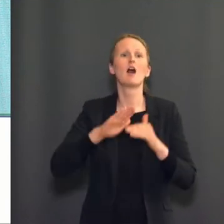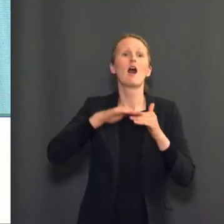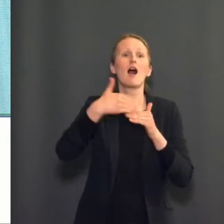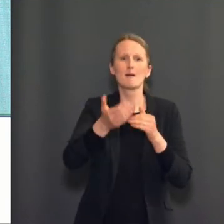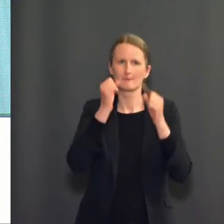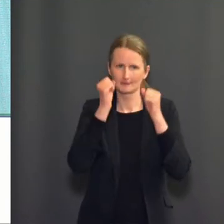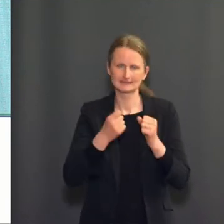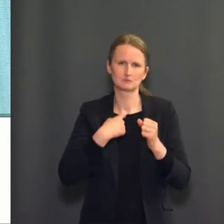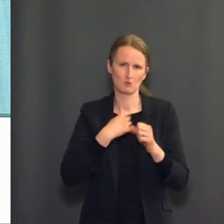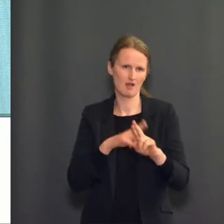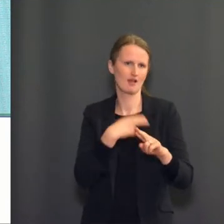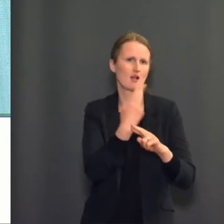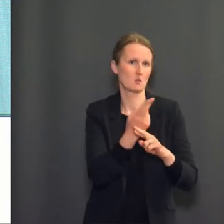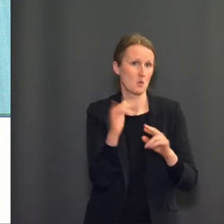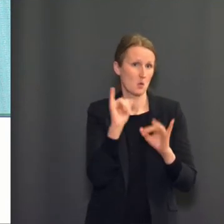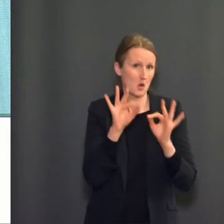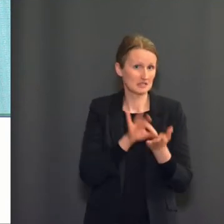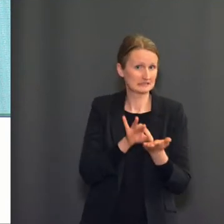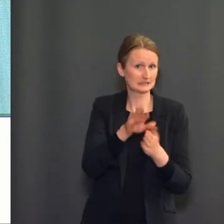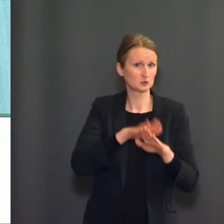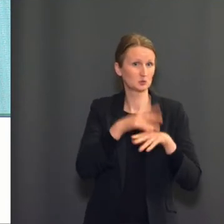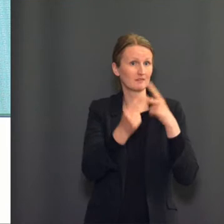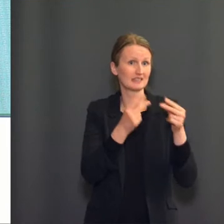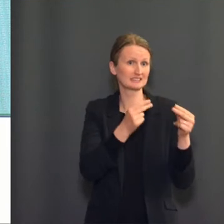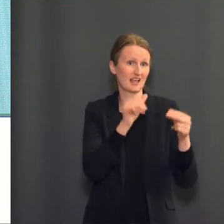vaccination qui va s'en suivre.